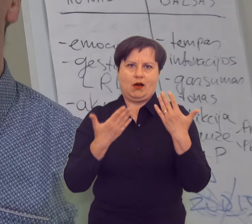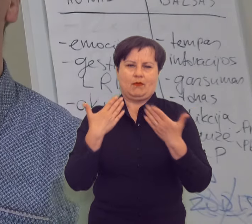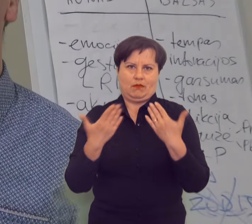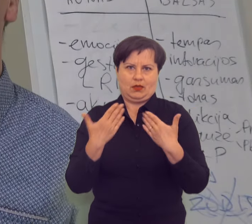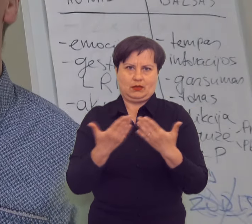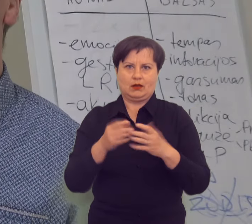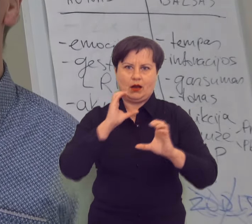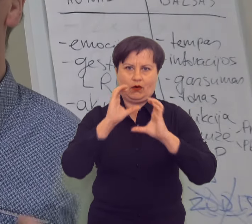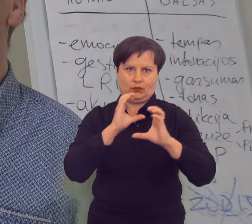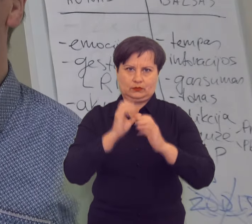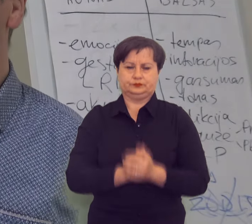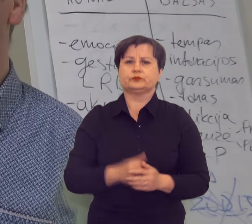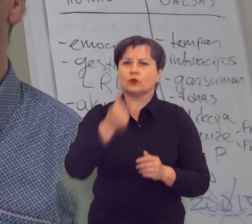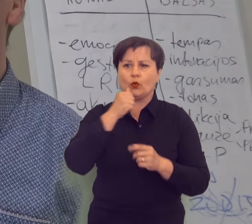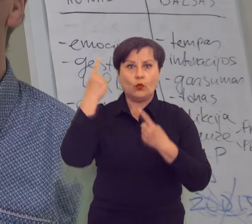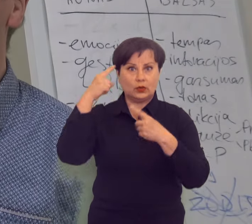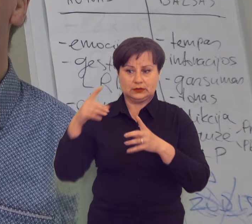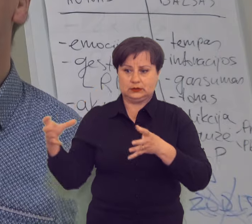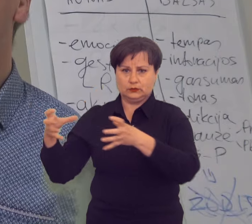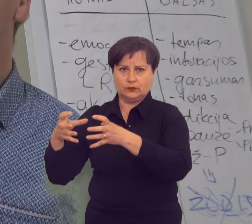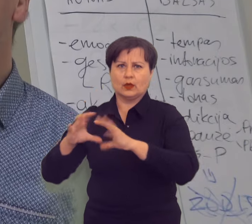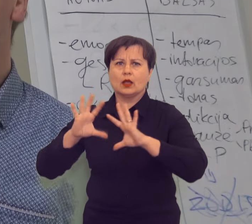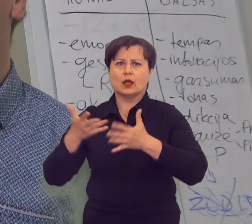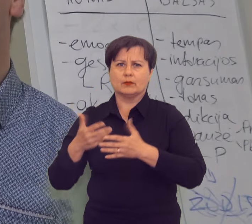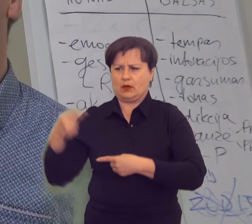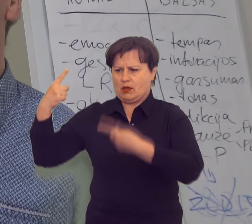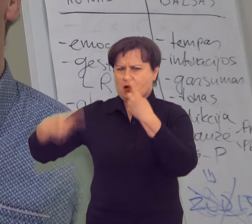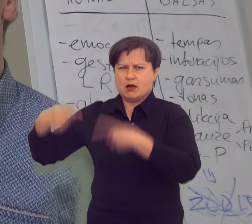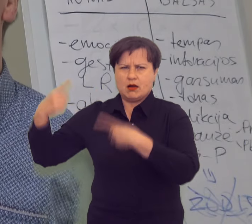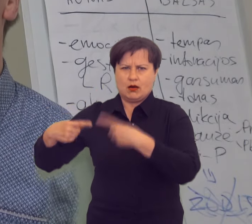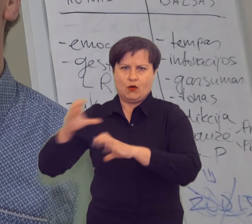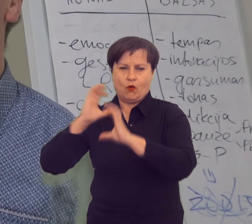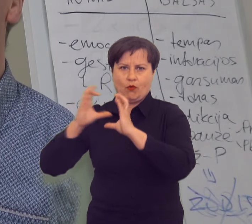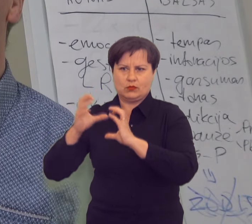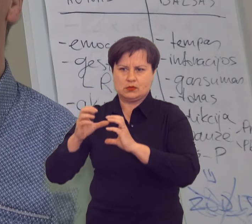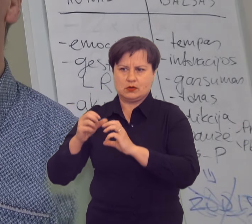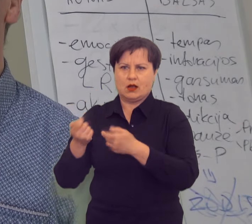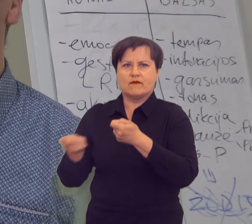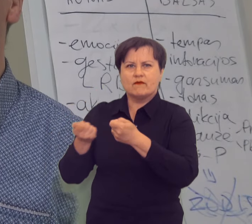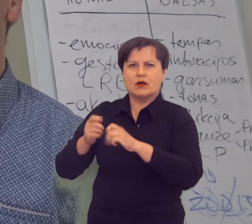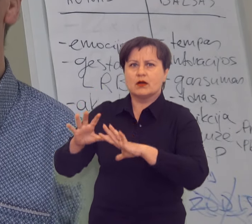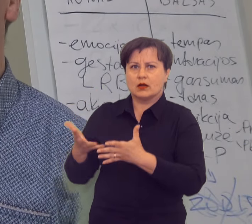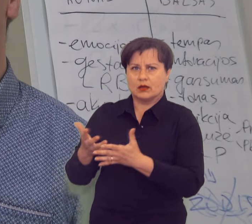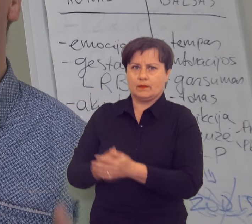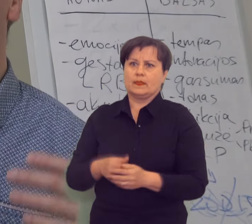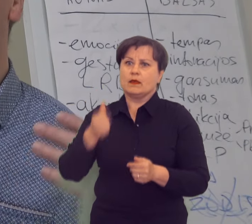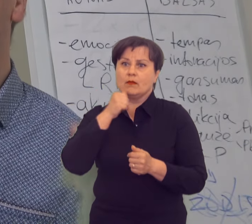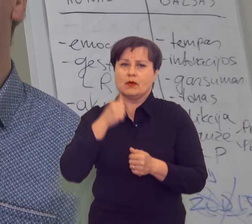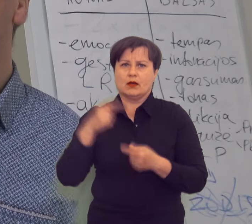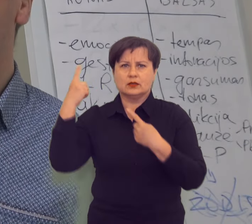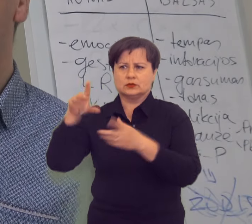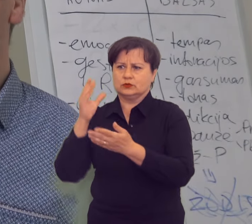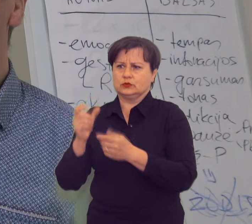tai, kaip suvaldyti destruktyvę komunikaciją. Nes žmonės, kaip minėjau, gali siekti tikslų konstruktyviai,